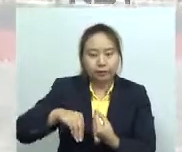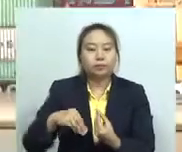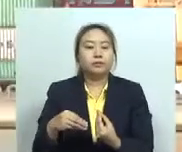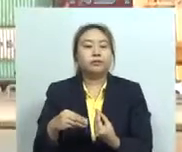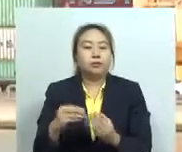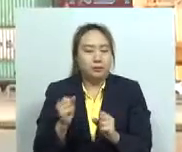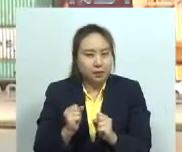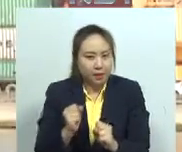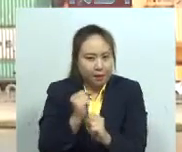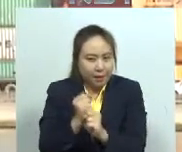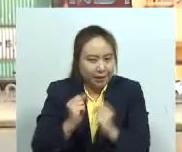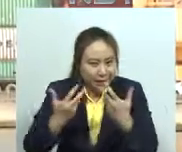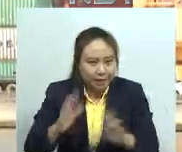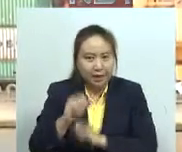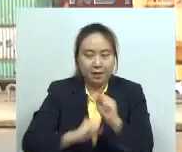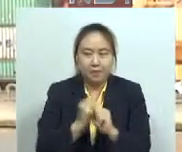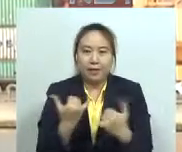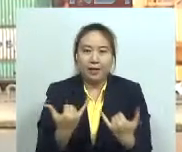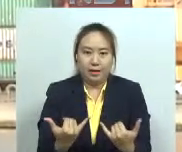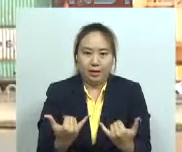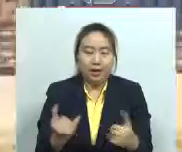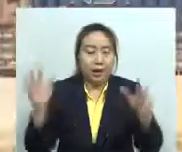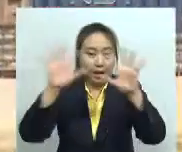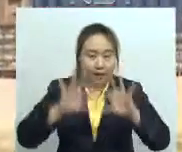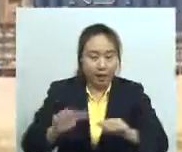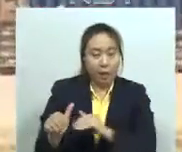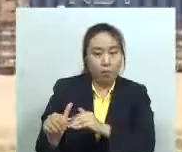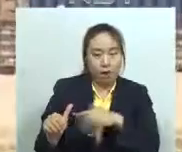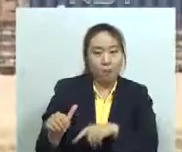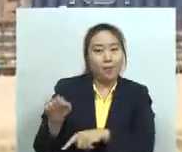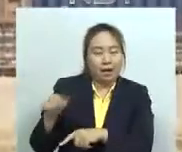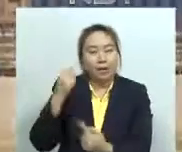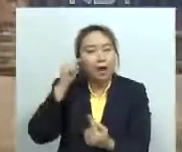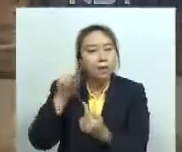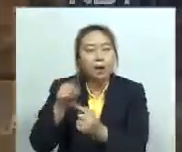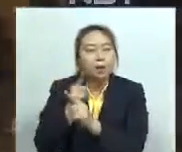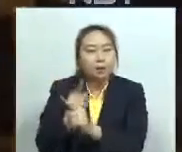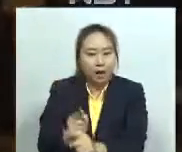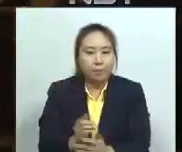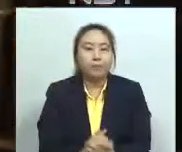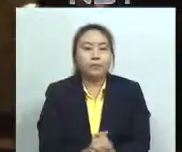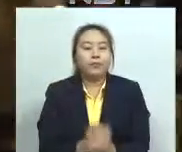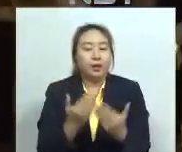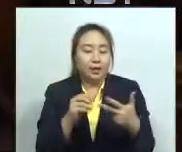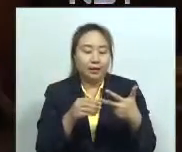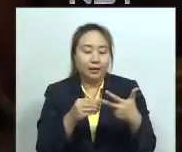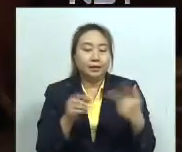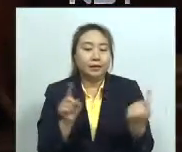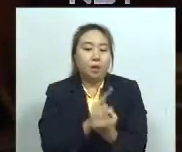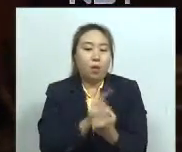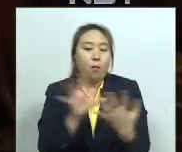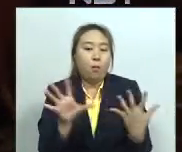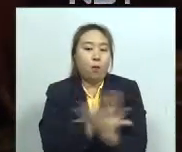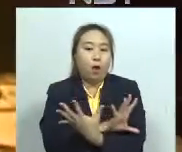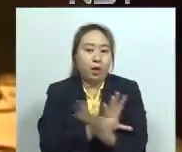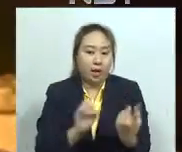เซบให้สำเร็จภายในปีนี้ตามที่อาเซียนและผู้นำอาเซบได้ตั้งเป้าไว้ขณะที่เสาสังคมและวัฒนธรรมจ